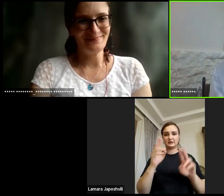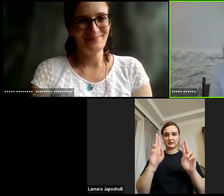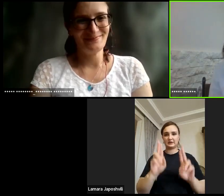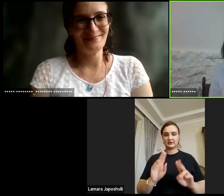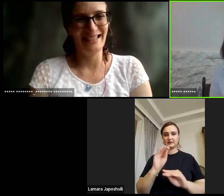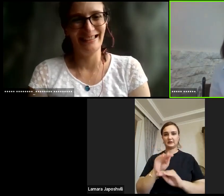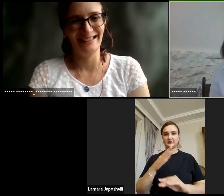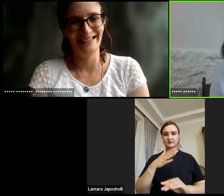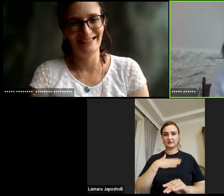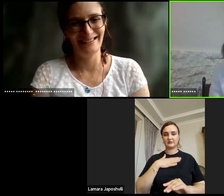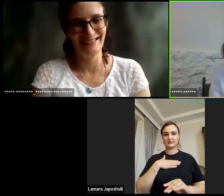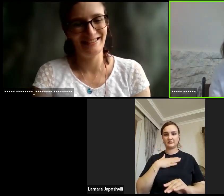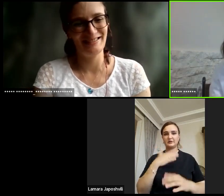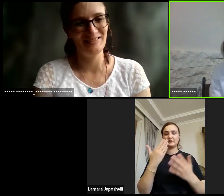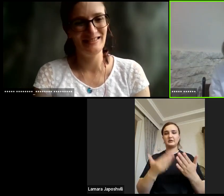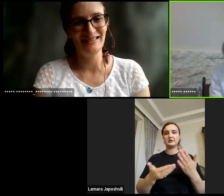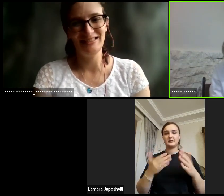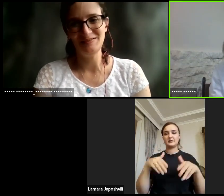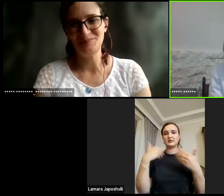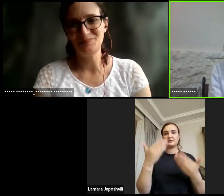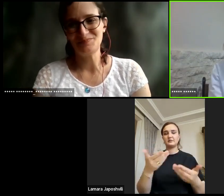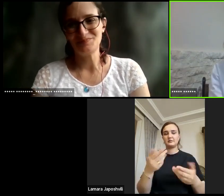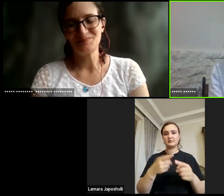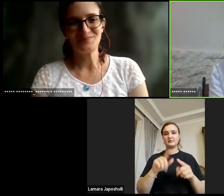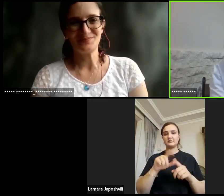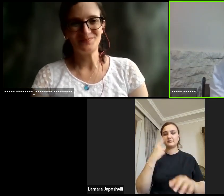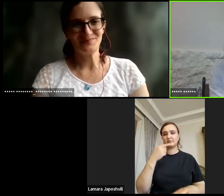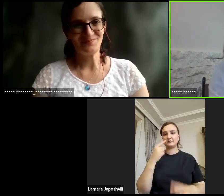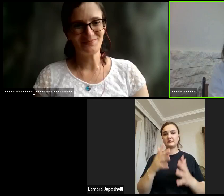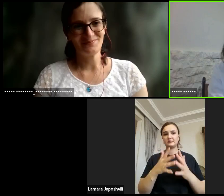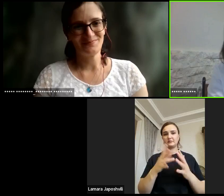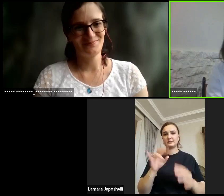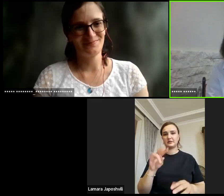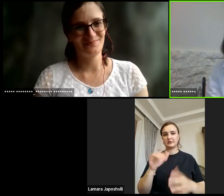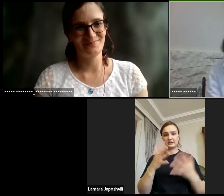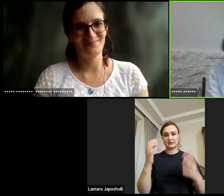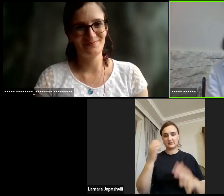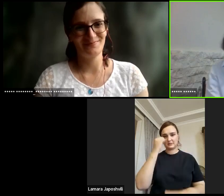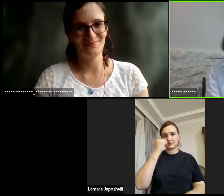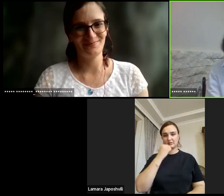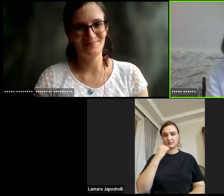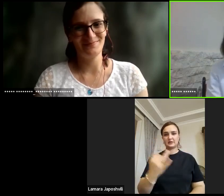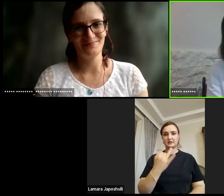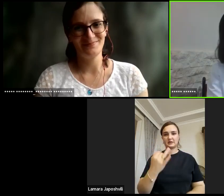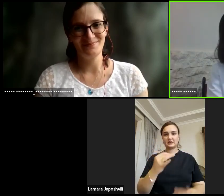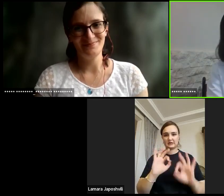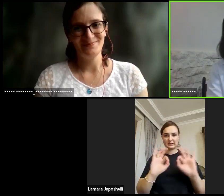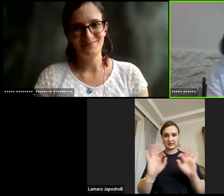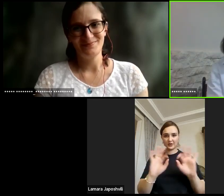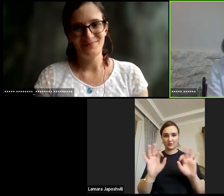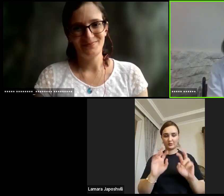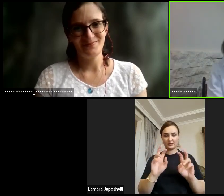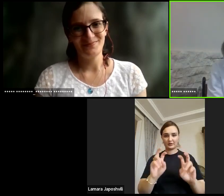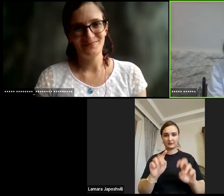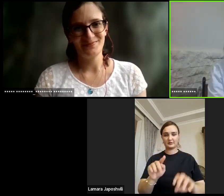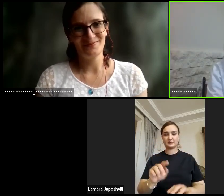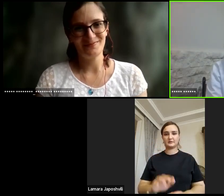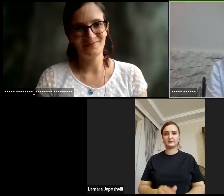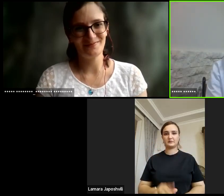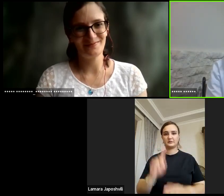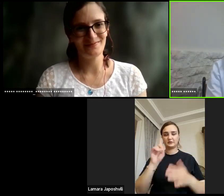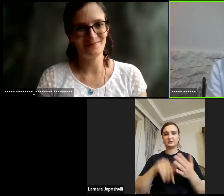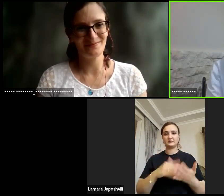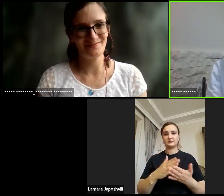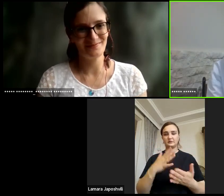ჩვენს რეკომენდაციებს, რომელიც ვახსენეთ. ლეილა, ძალიან დიდი მადლობა საინტერესო საუბრისთვის. დარწმუნებული ვარ, რომ